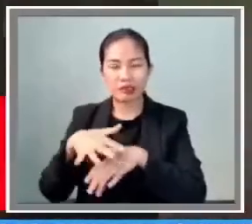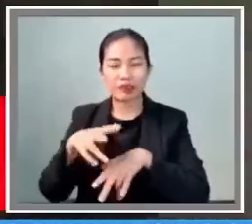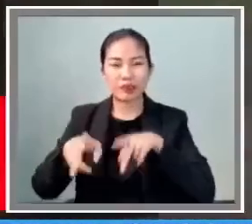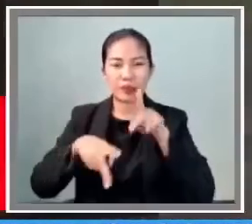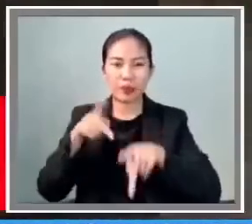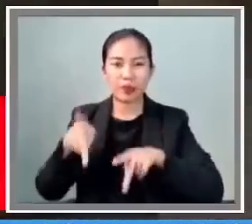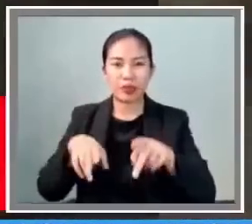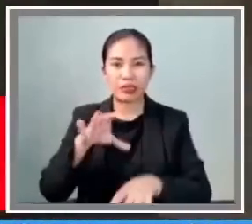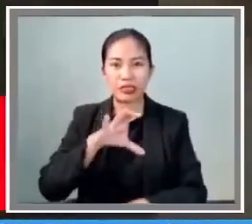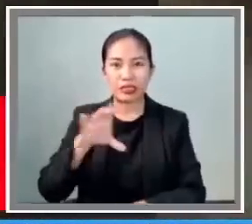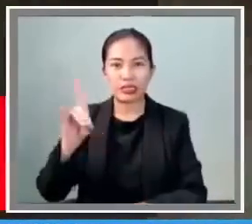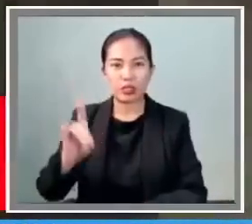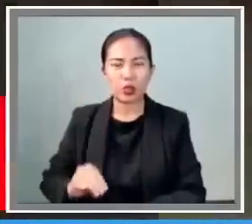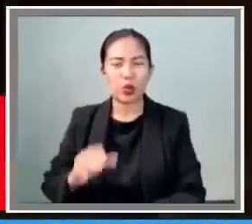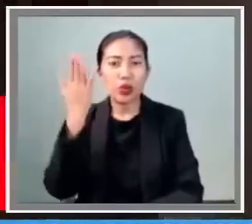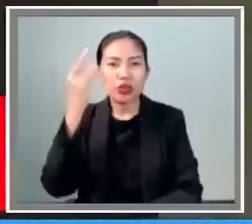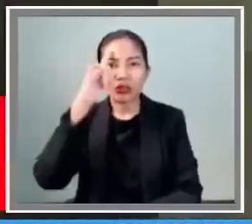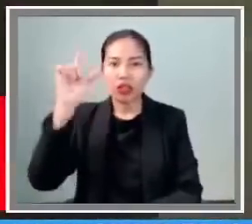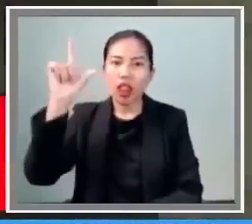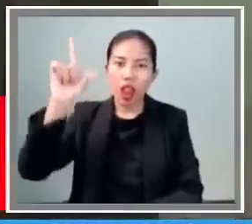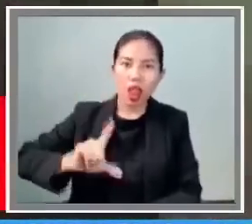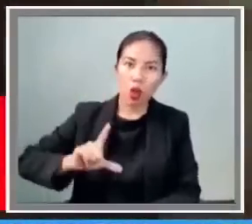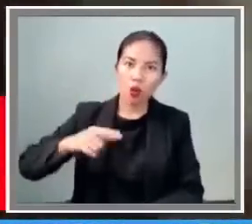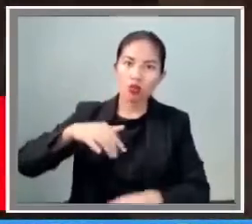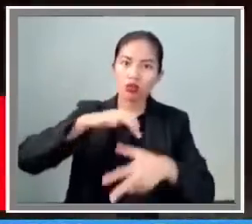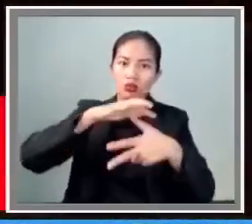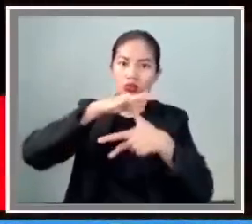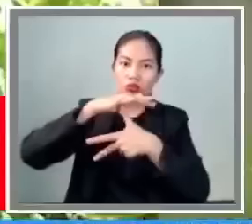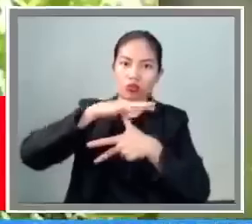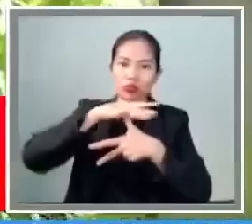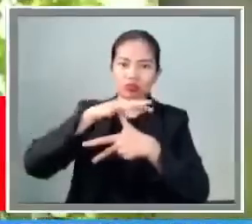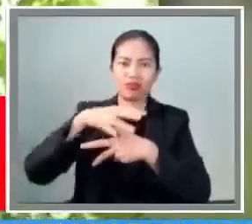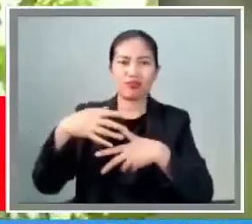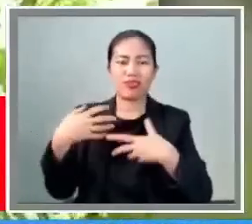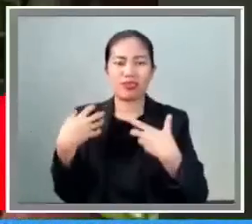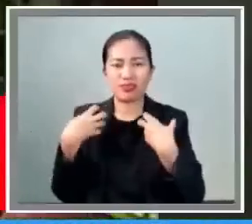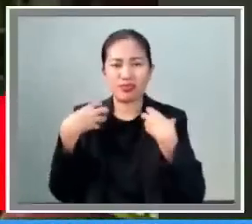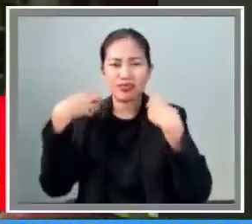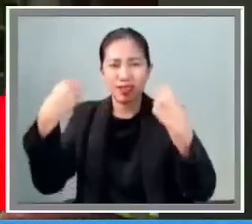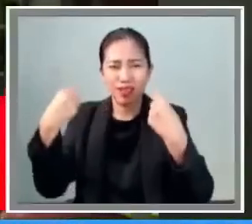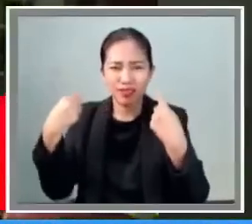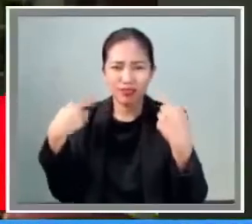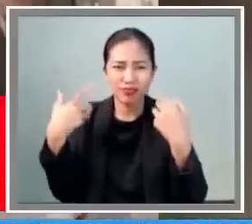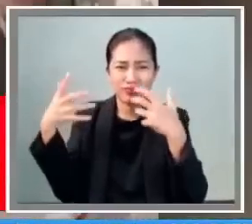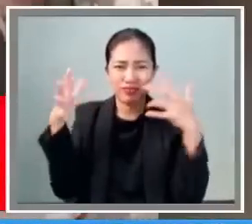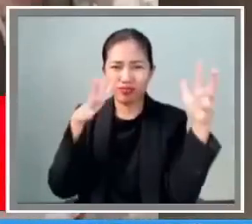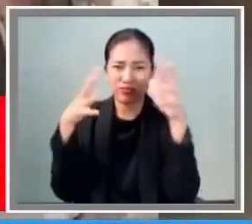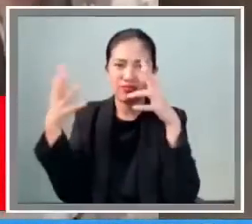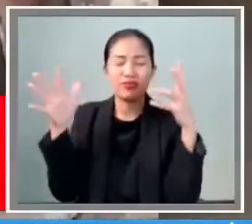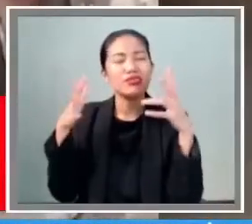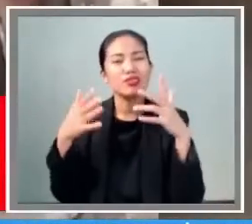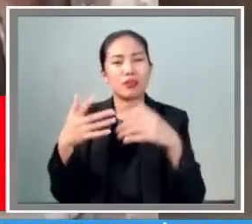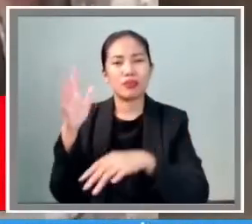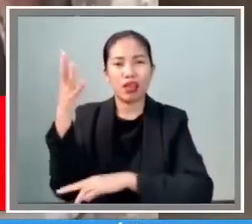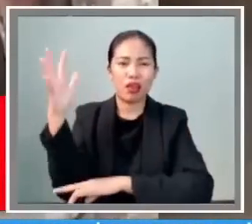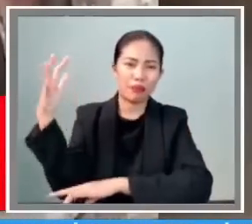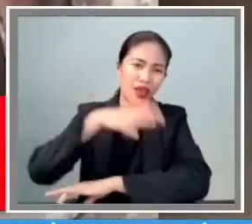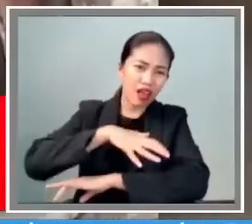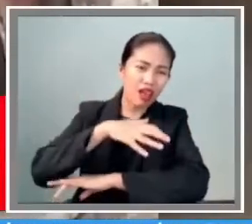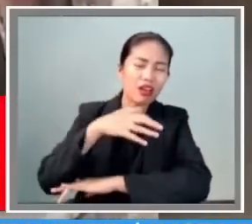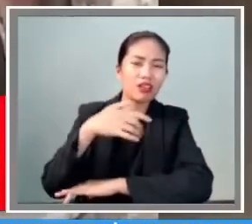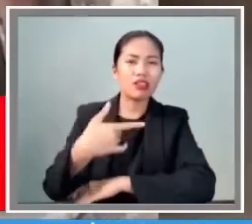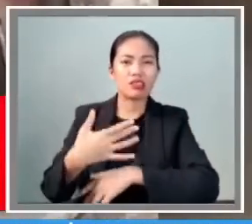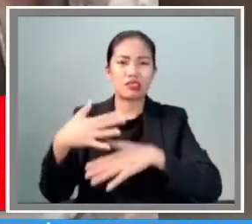helicopter nakaranas ng malakas na hangin ang mga residente natum ang ilang puno at Ango ng ilang